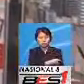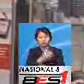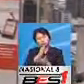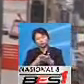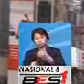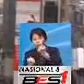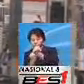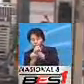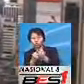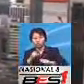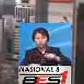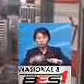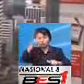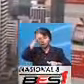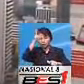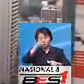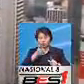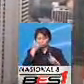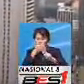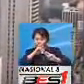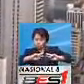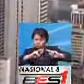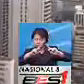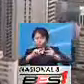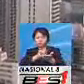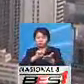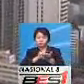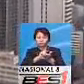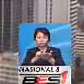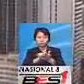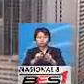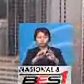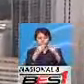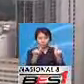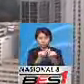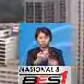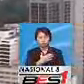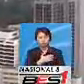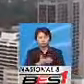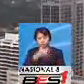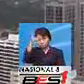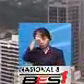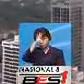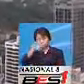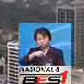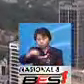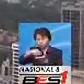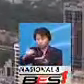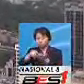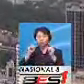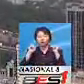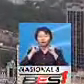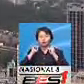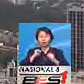sokongan daripada langkah-langkah kerajaan yang menyasarkan peningkatan pendapatan boleh guna isi rumah, komitmen kerajaan terhadap perbelanjaan sektor awam